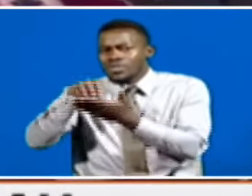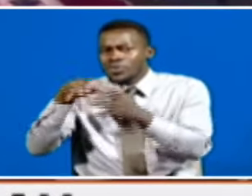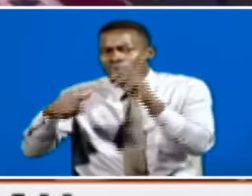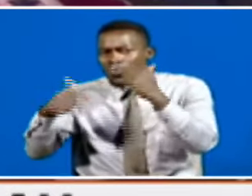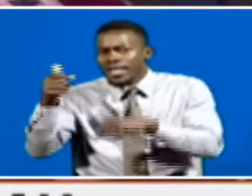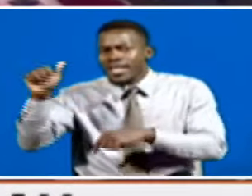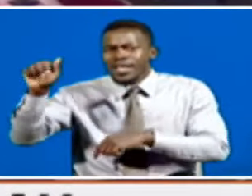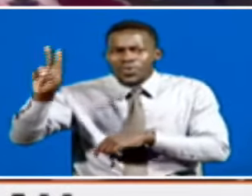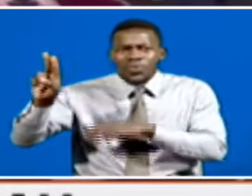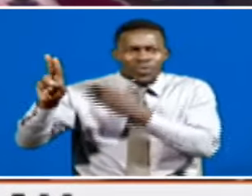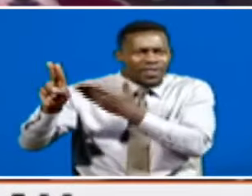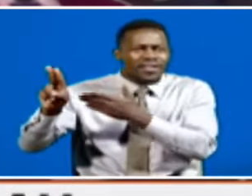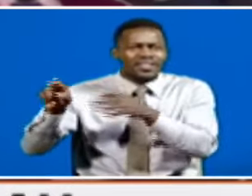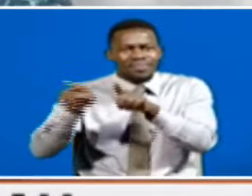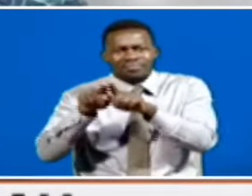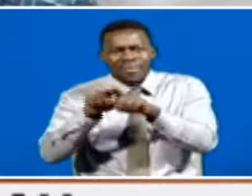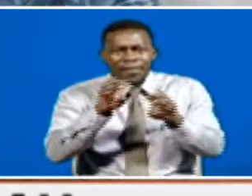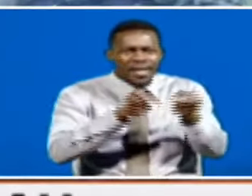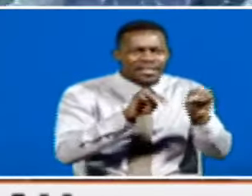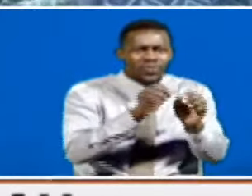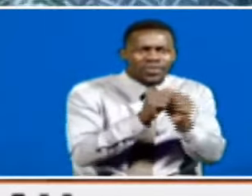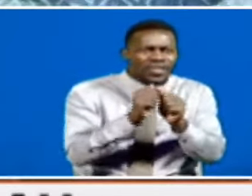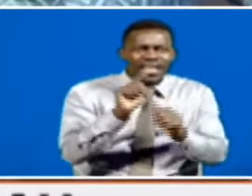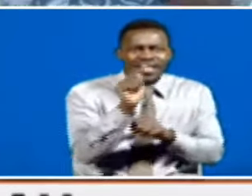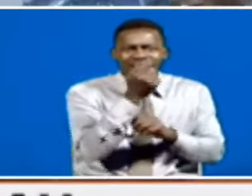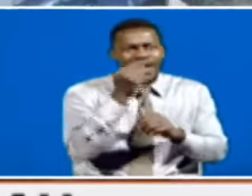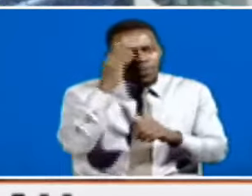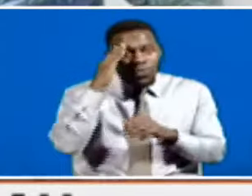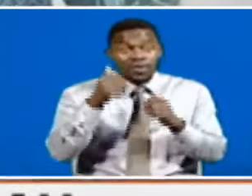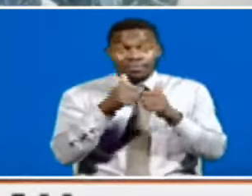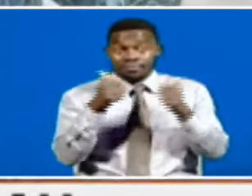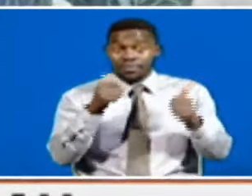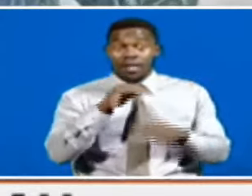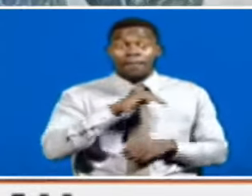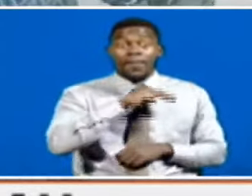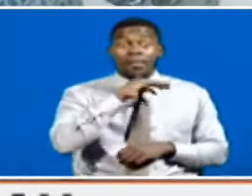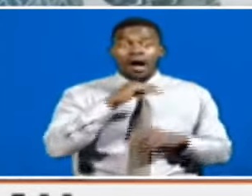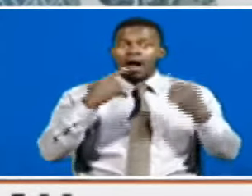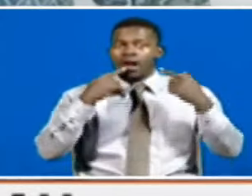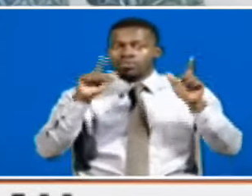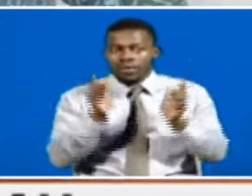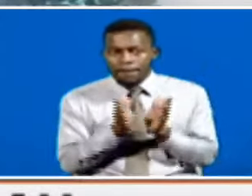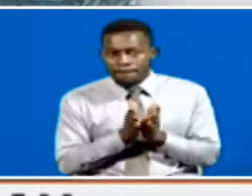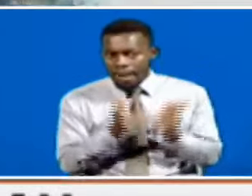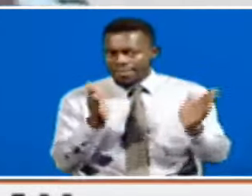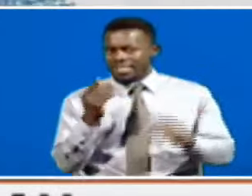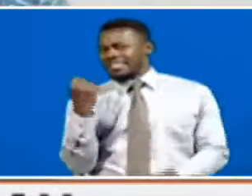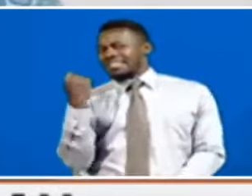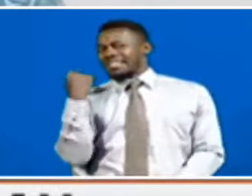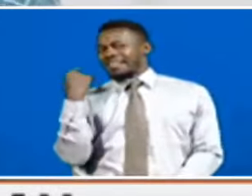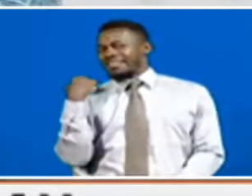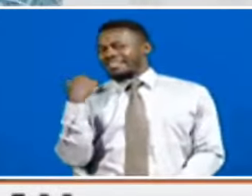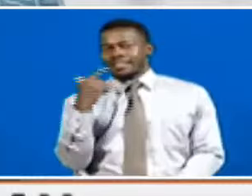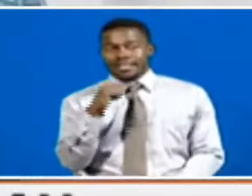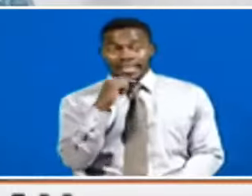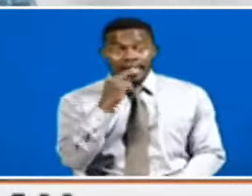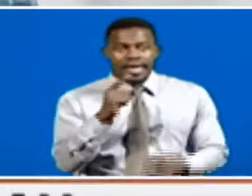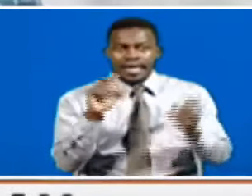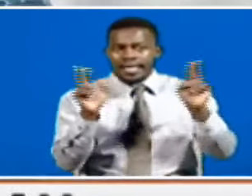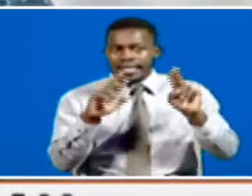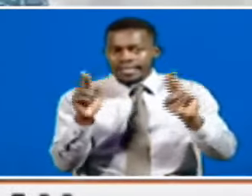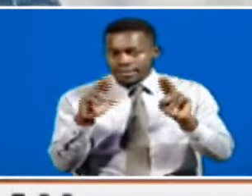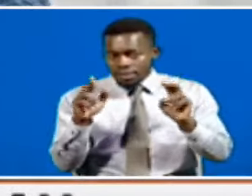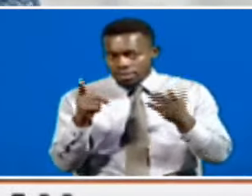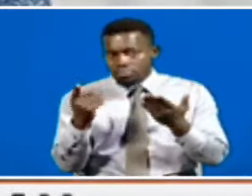na vile Kenya itaendelea. Amechora yote. Odinga alitangaza azma yake hivi majuzi akisema kuwa yuko tayari kuhudumia Afrika